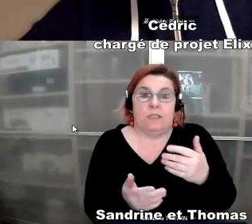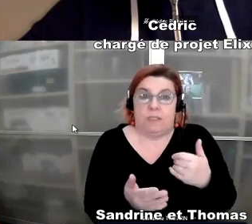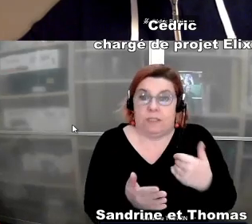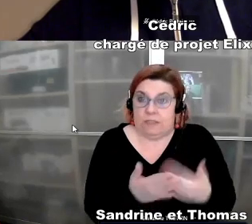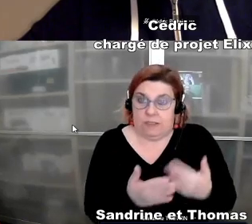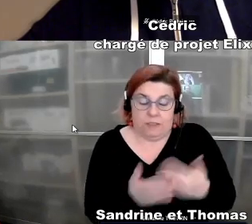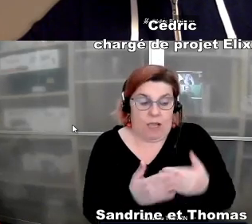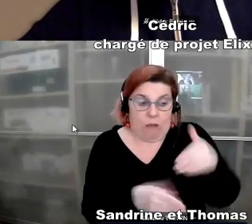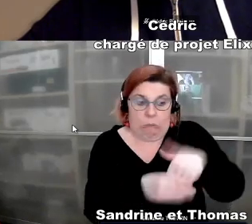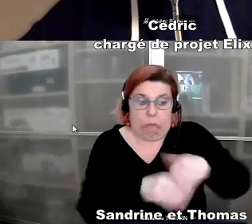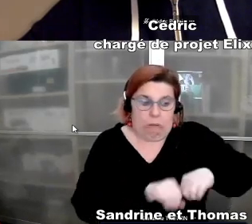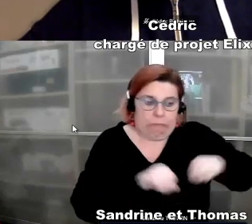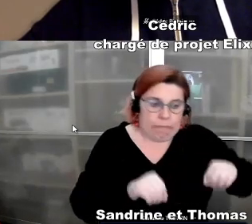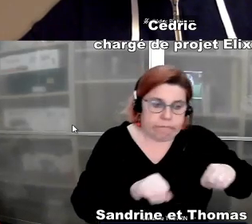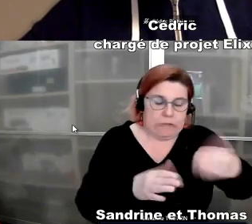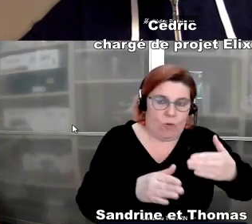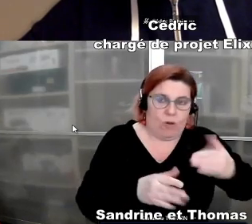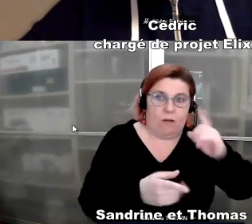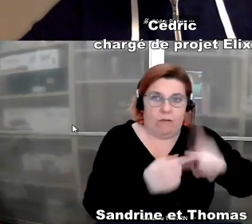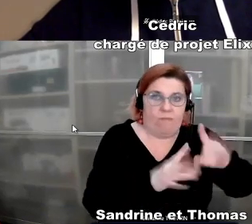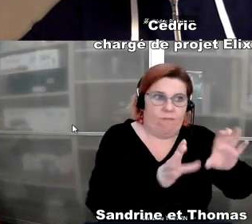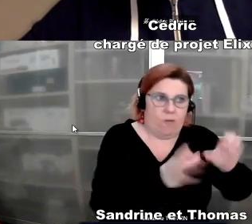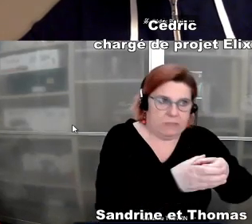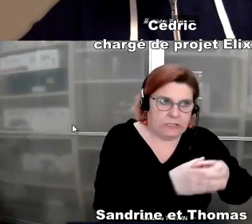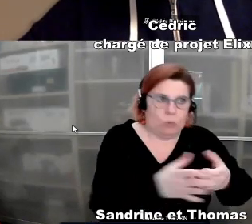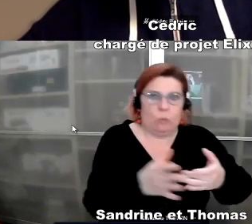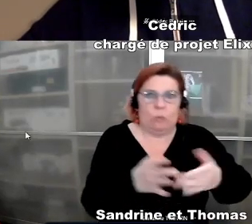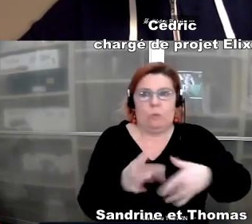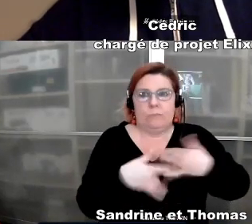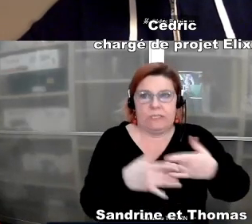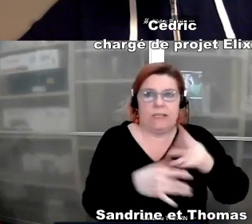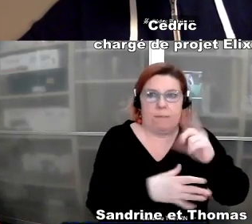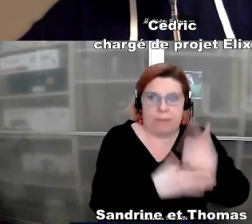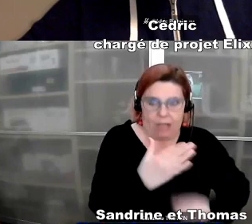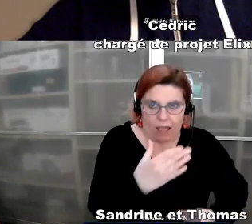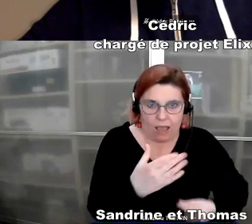plein de choses, les formations, les spectacles bilingues